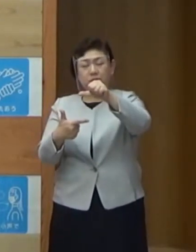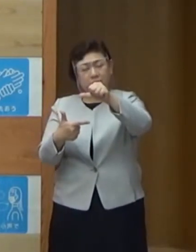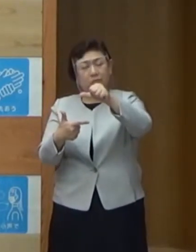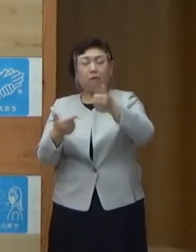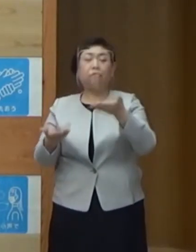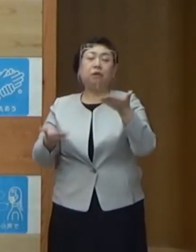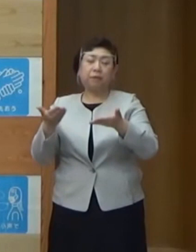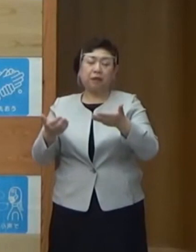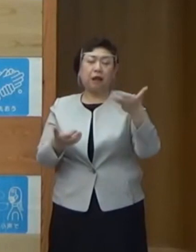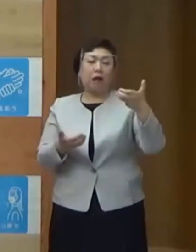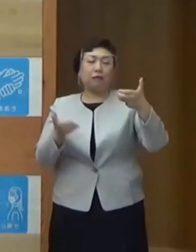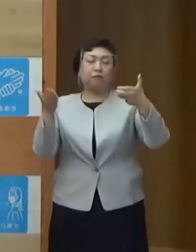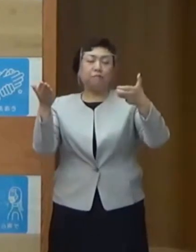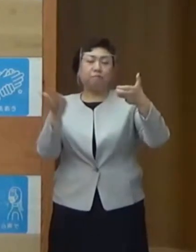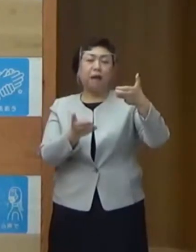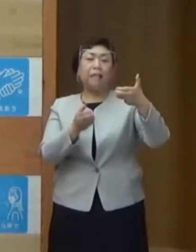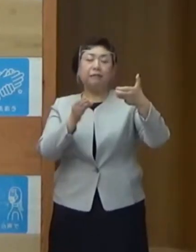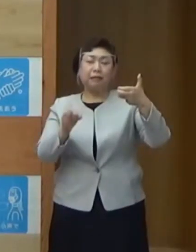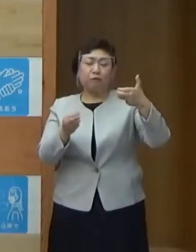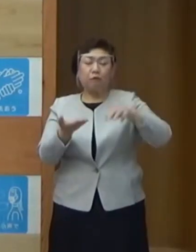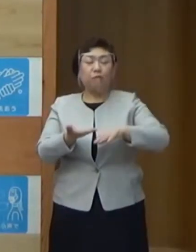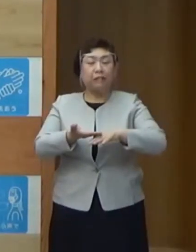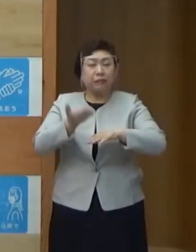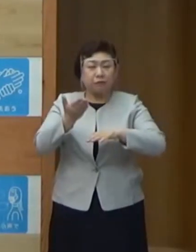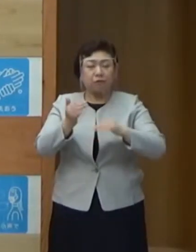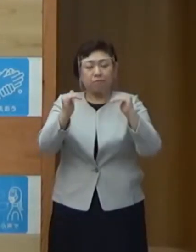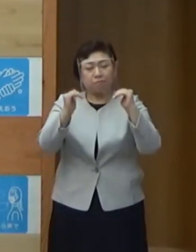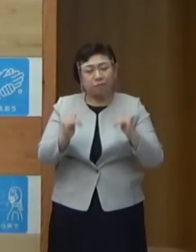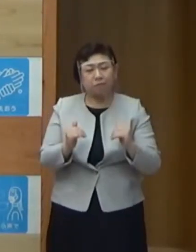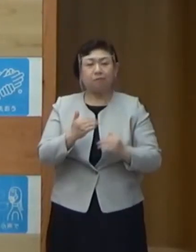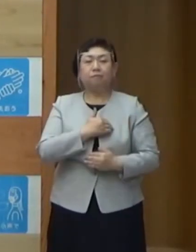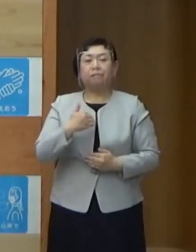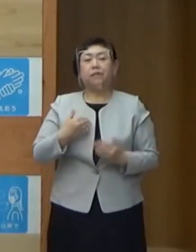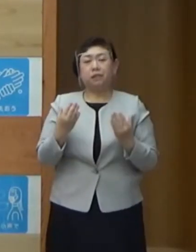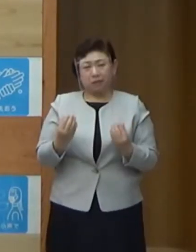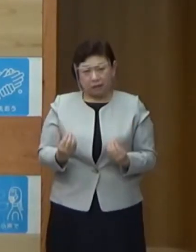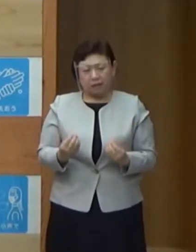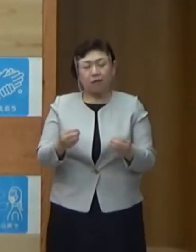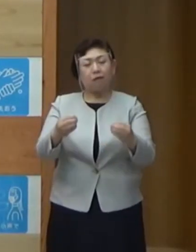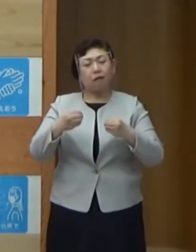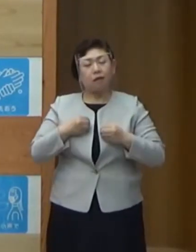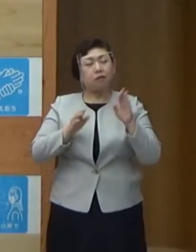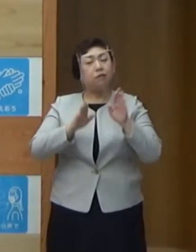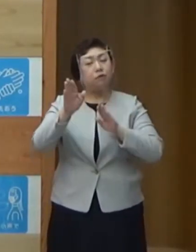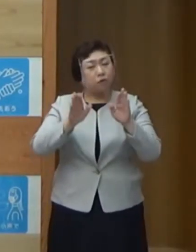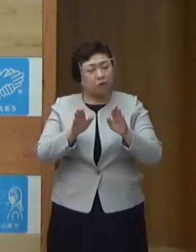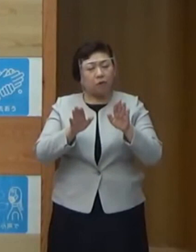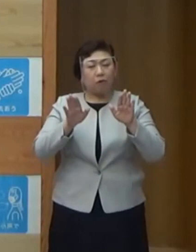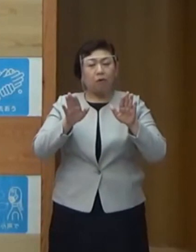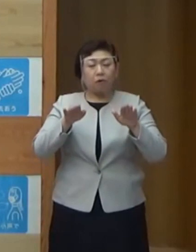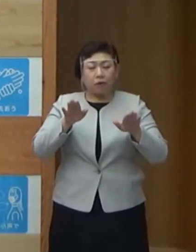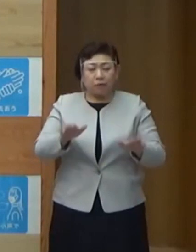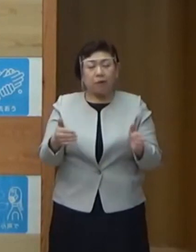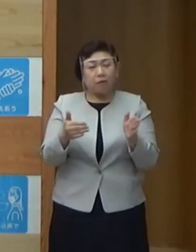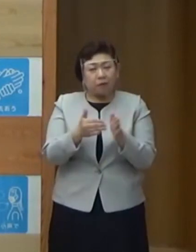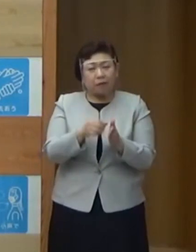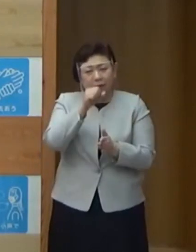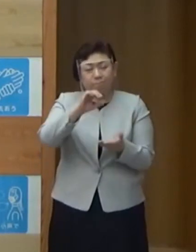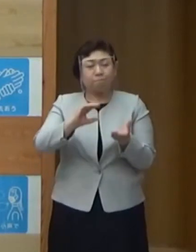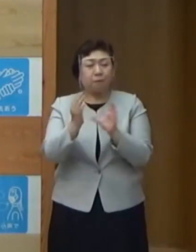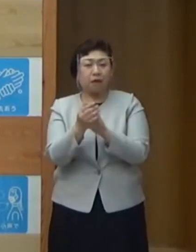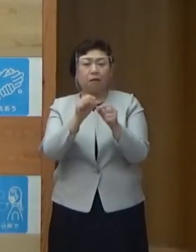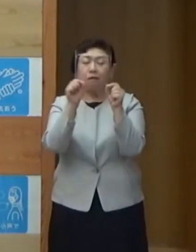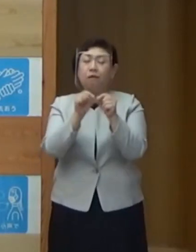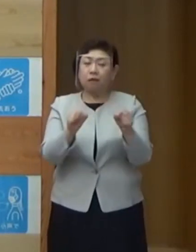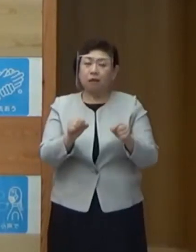ますと 80% 以上減少をいたしました。感染状況をここまで改善することができ